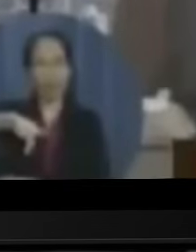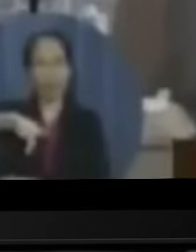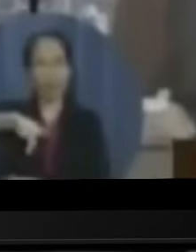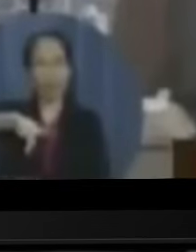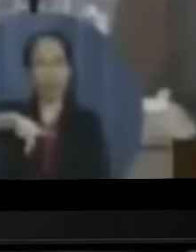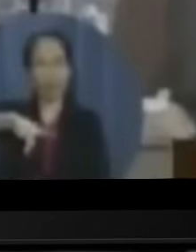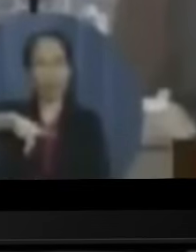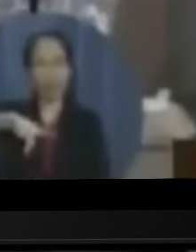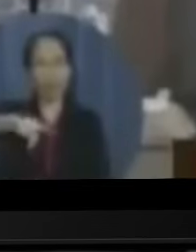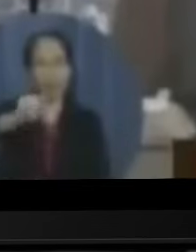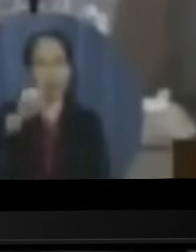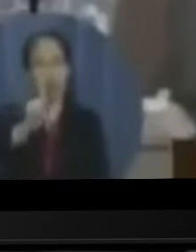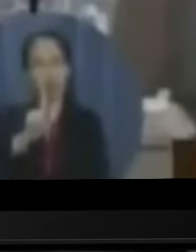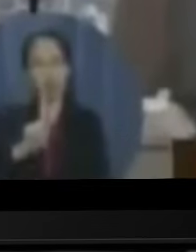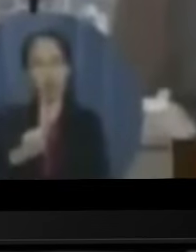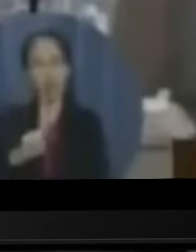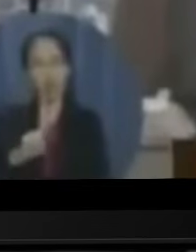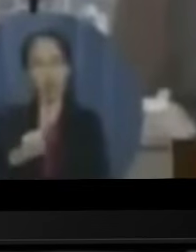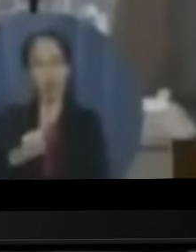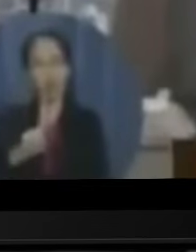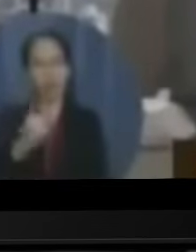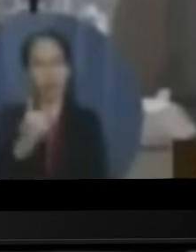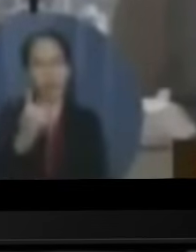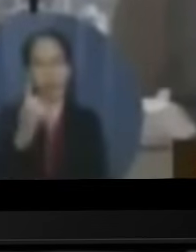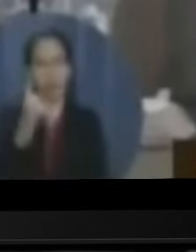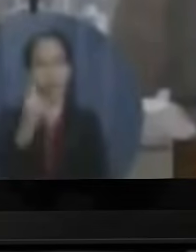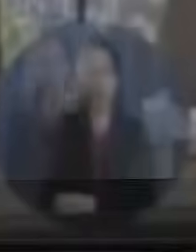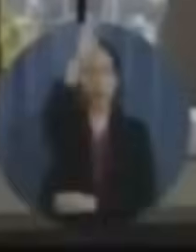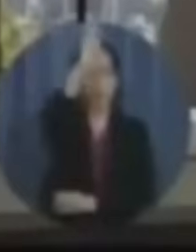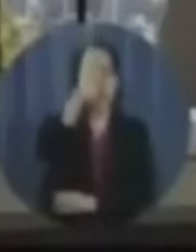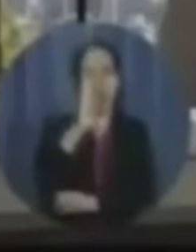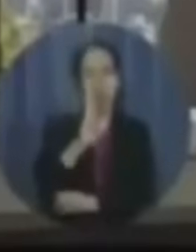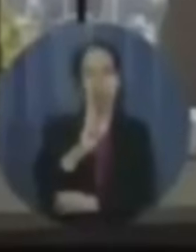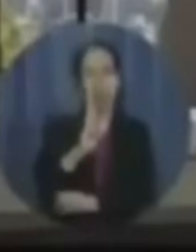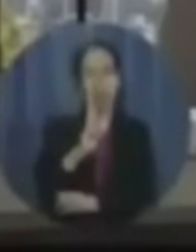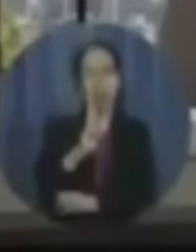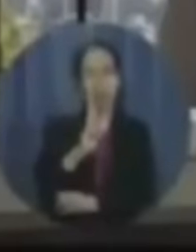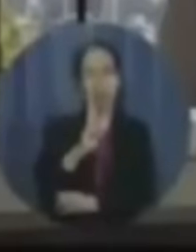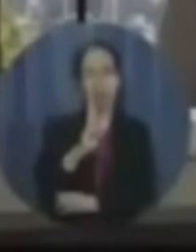isang Diyos na lamang. Ayun.